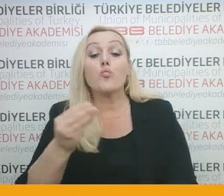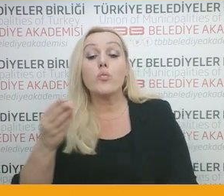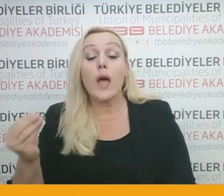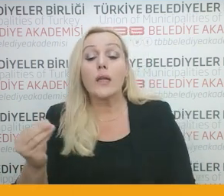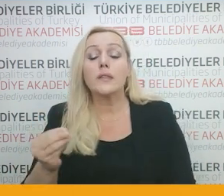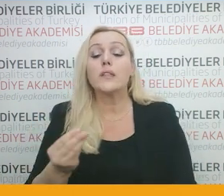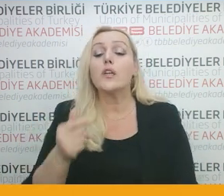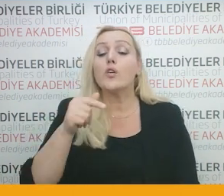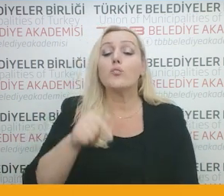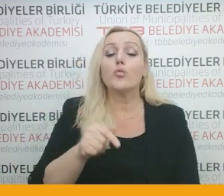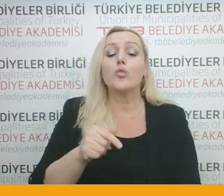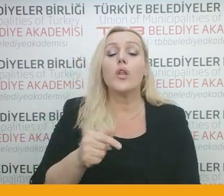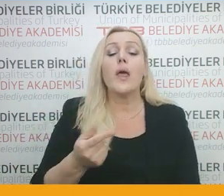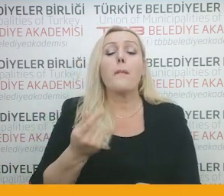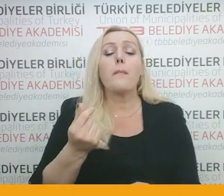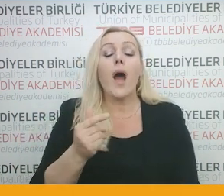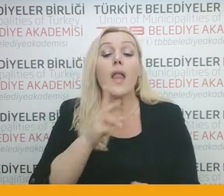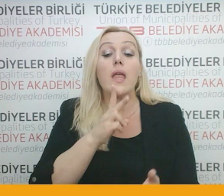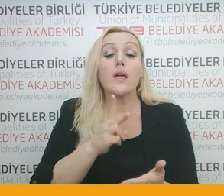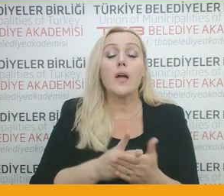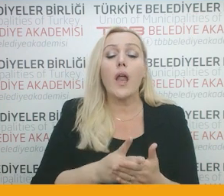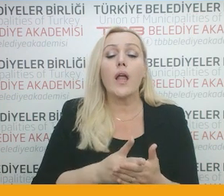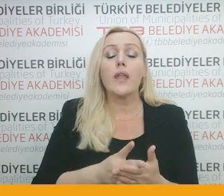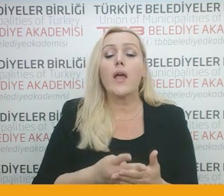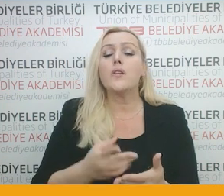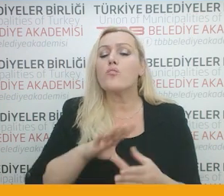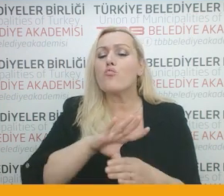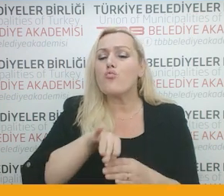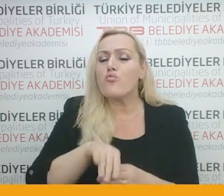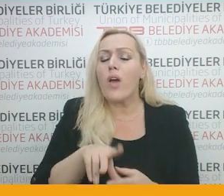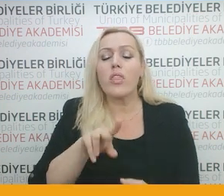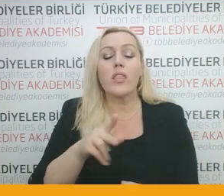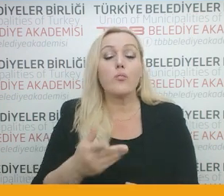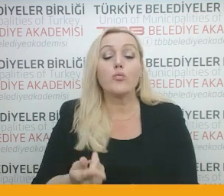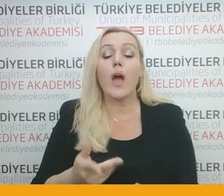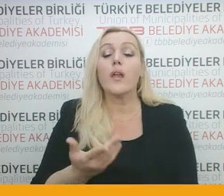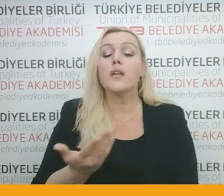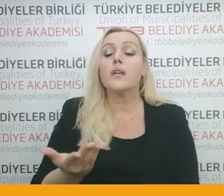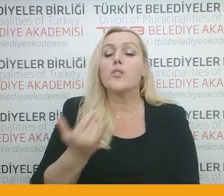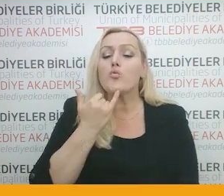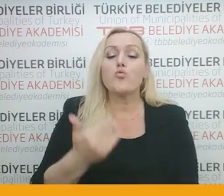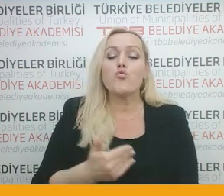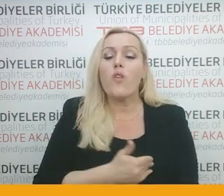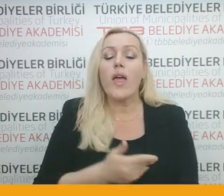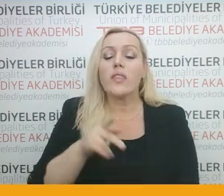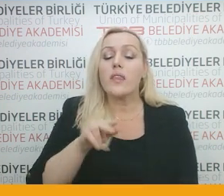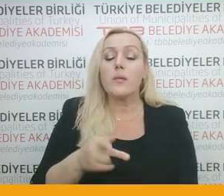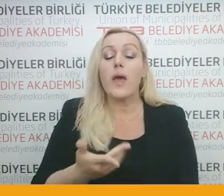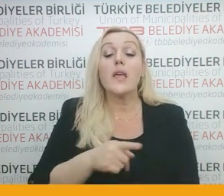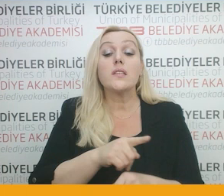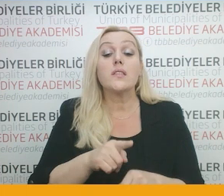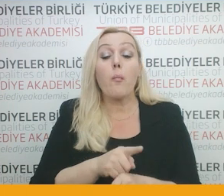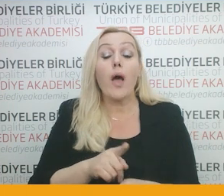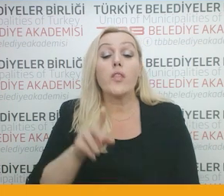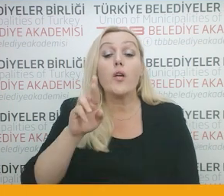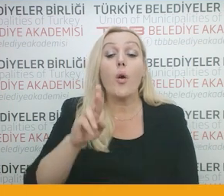göstermesi, her türlü mali karar ve işlemlerde usulsüzlük ve yolsuzluğun önlenmesi, karar oluşturmak ve izlemek için düzenli, zamanında ve güvenli rapor